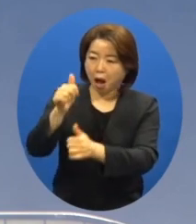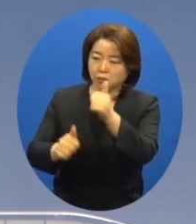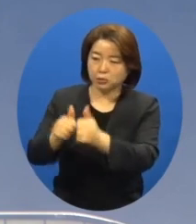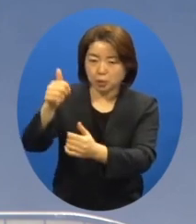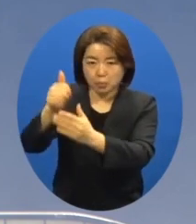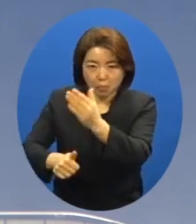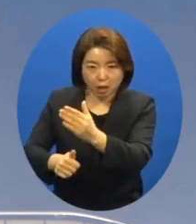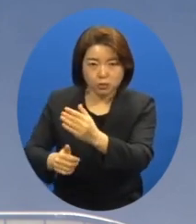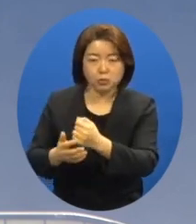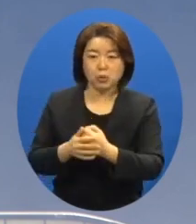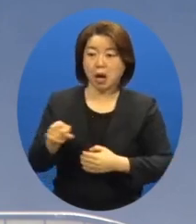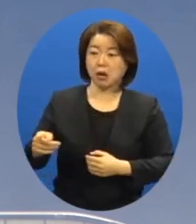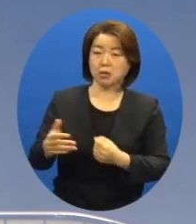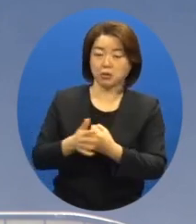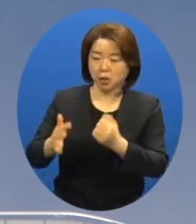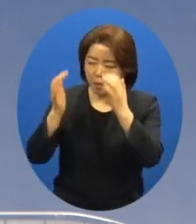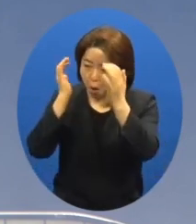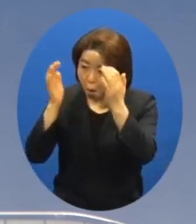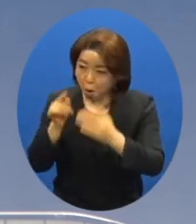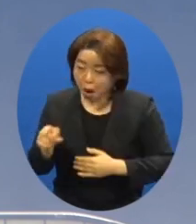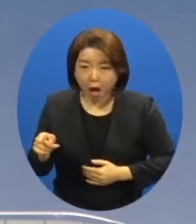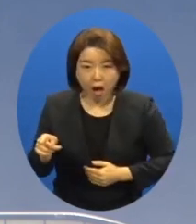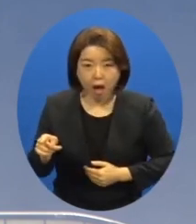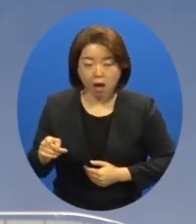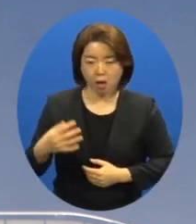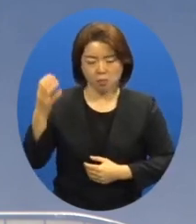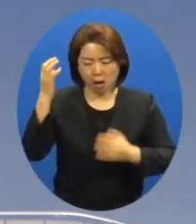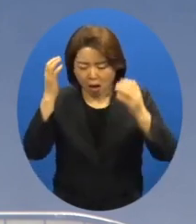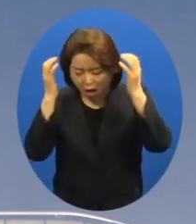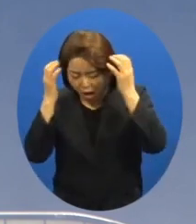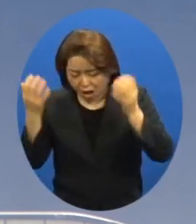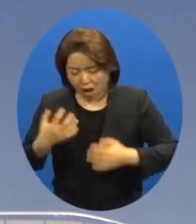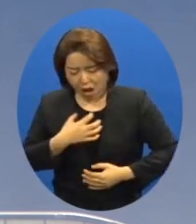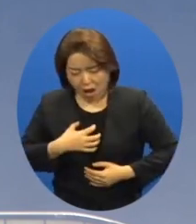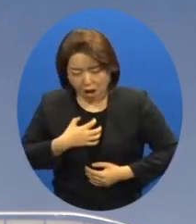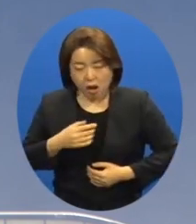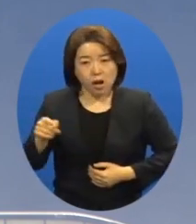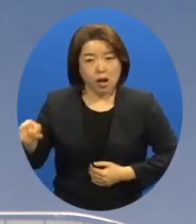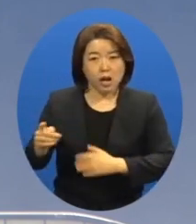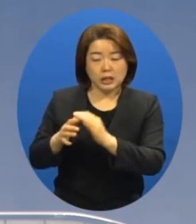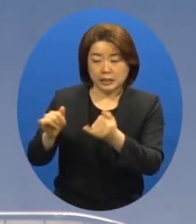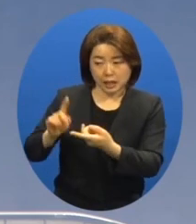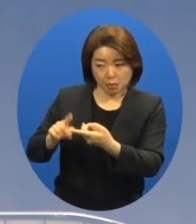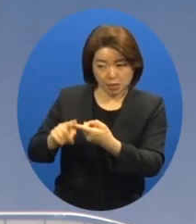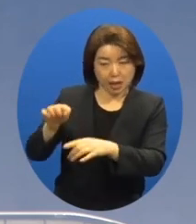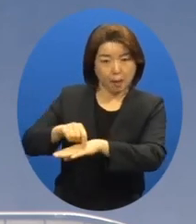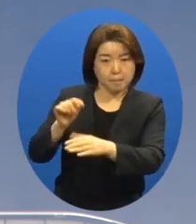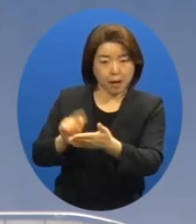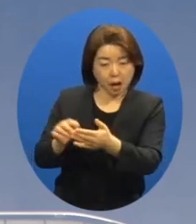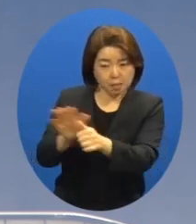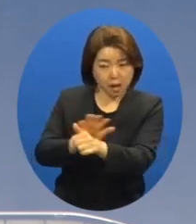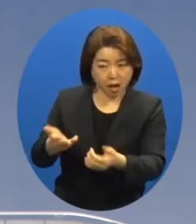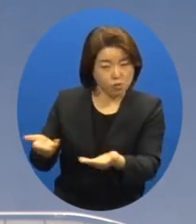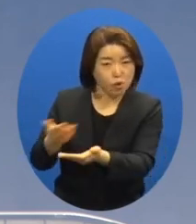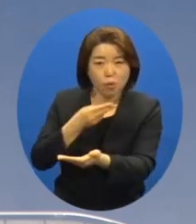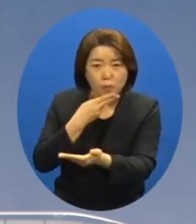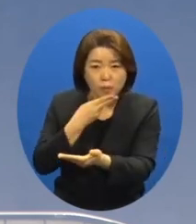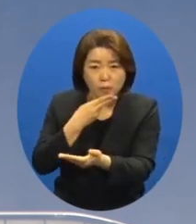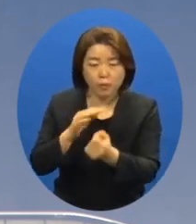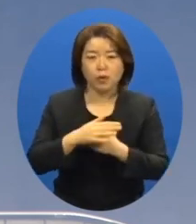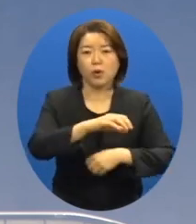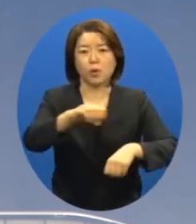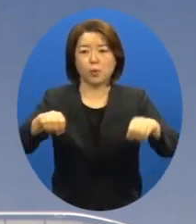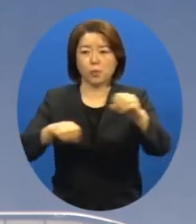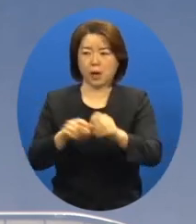들고 그것 때문에 혼란스러워하고 고통스러워하는 그 사람들에 대한 마음의 배려가 없이 오히려